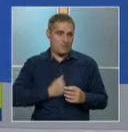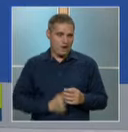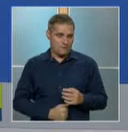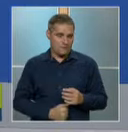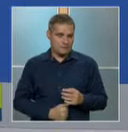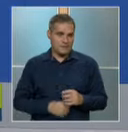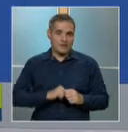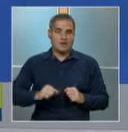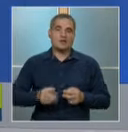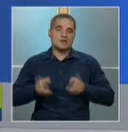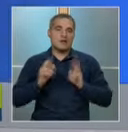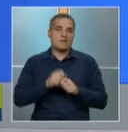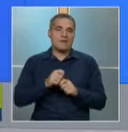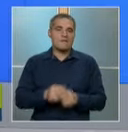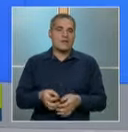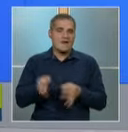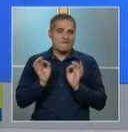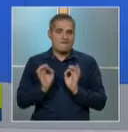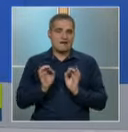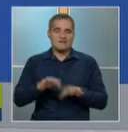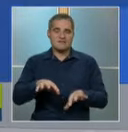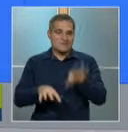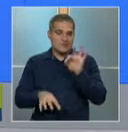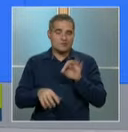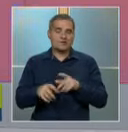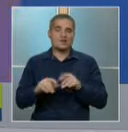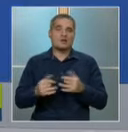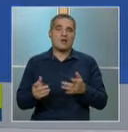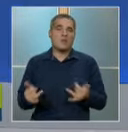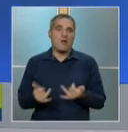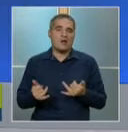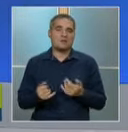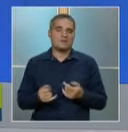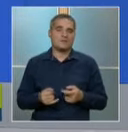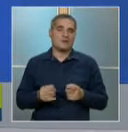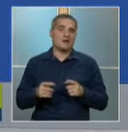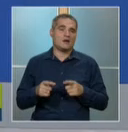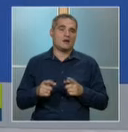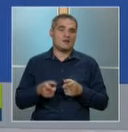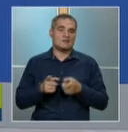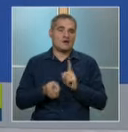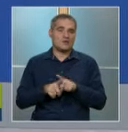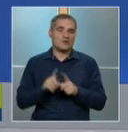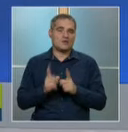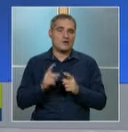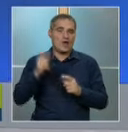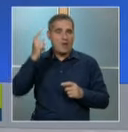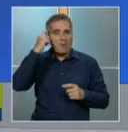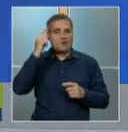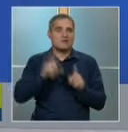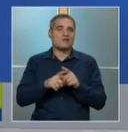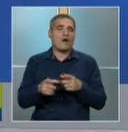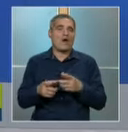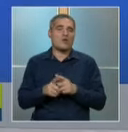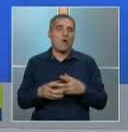и решаваме да правим верните избори, ще ни е по-лесно да правим верните избори. Да, едва ли не, мозъкът е като мускул. Колкото повече